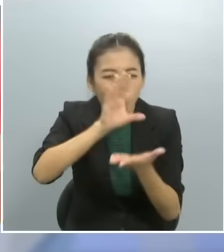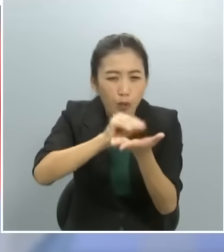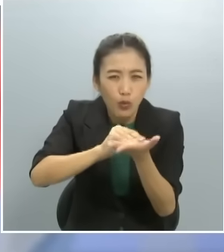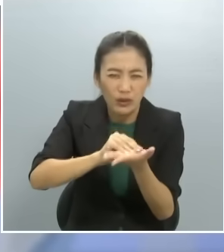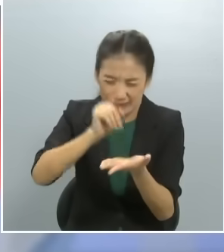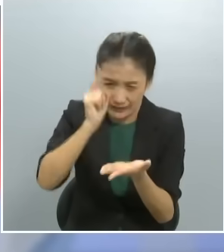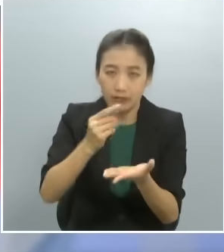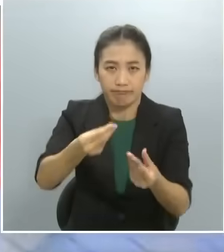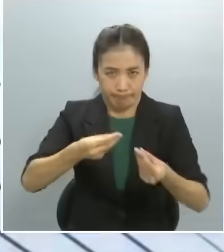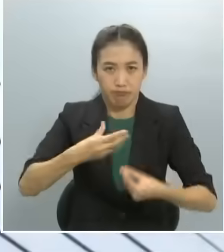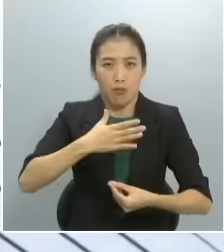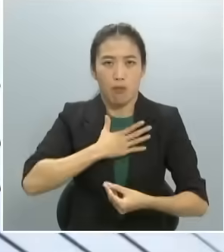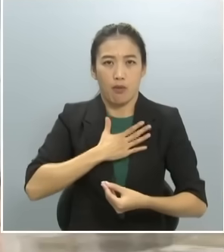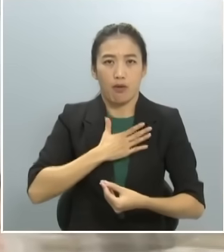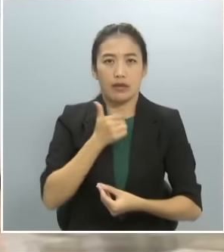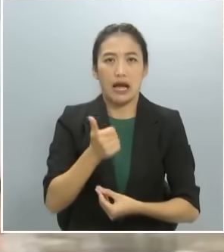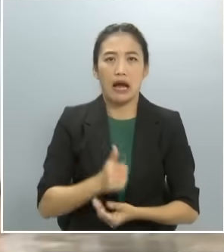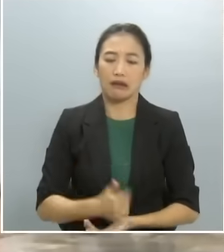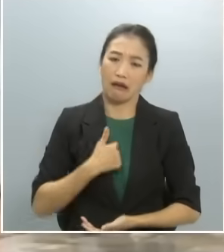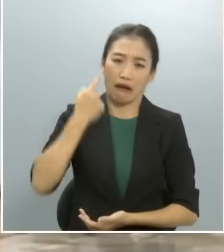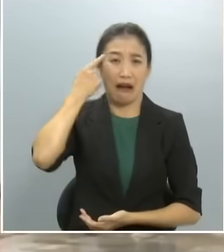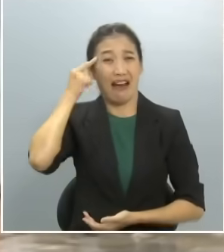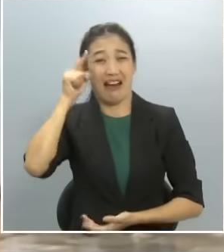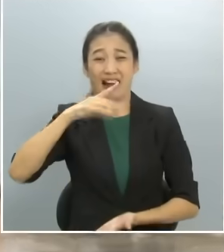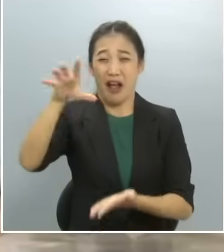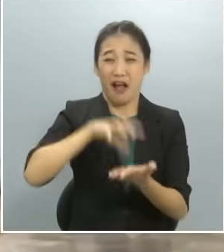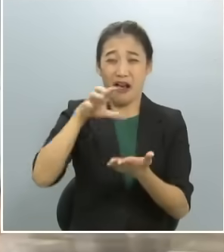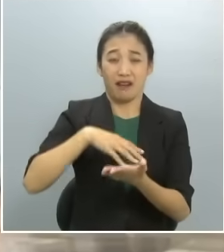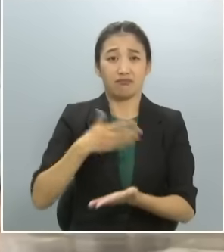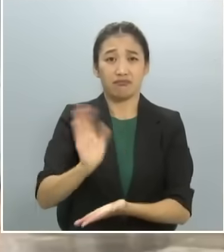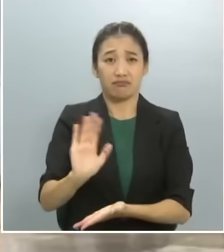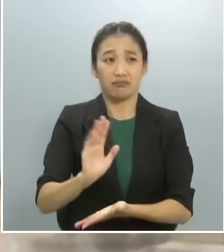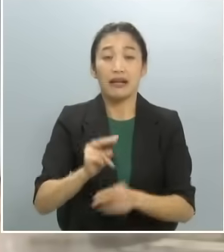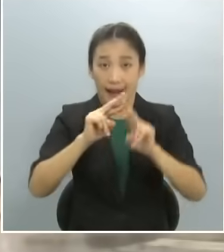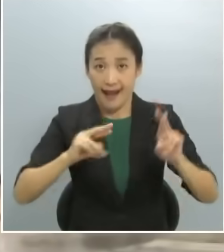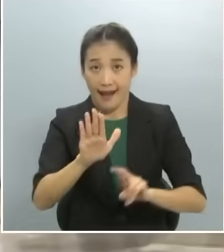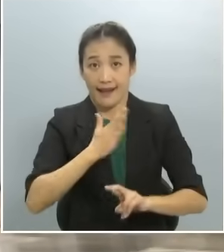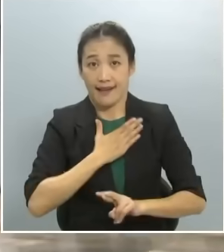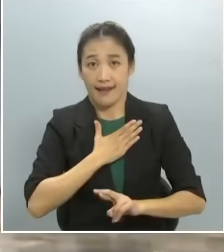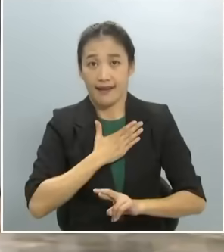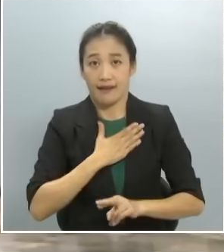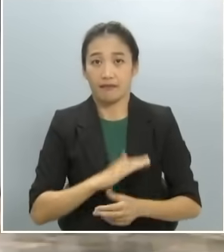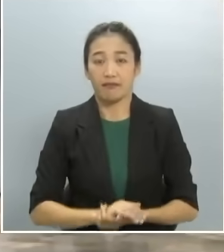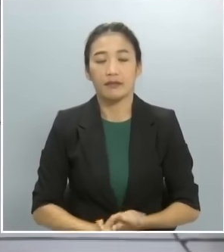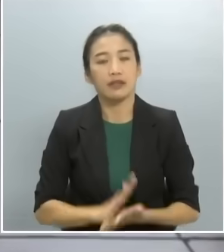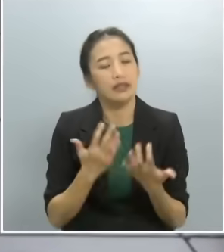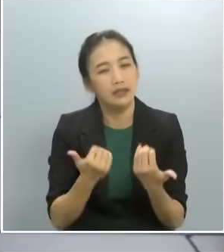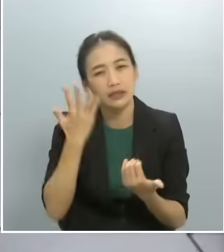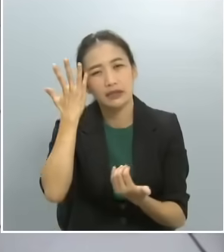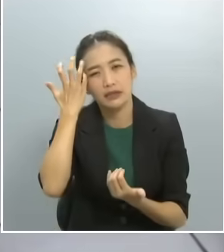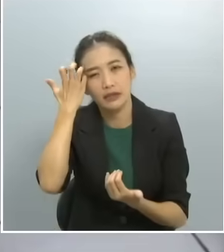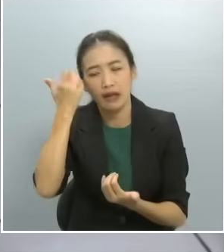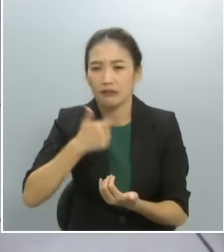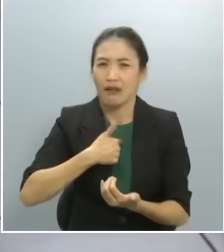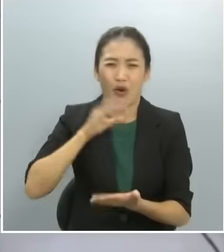ของใครนะครับเนี่ยท่านผู้ชมครับปังชายเงี้ยฮะคือเขาก็เครียดแล้วครับส่วนเมนู